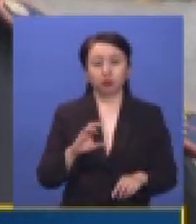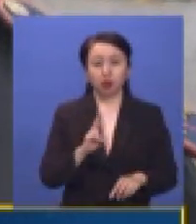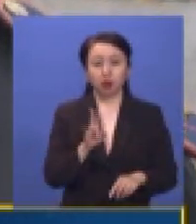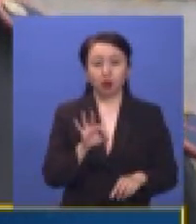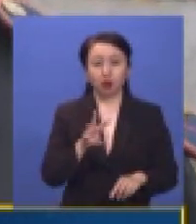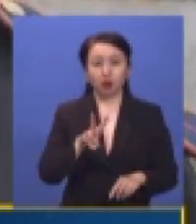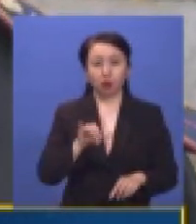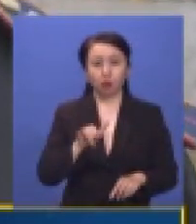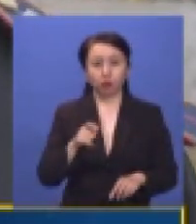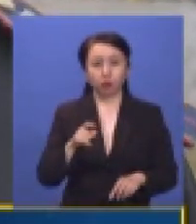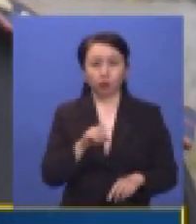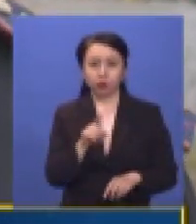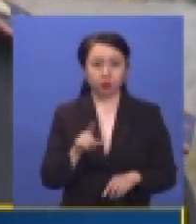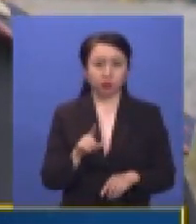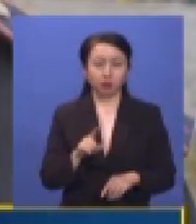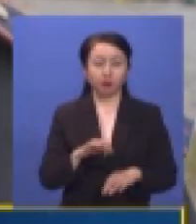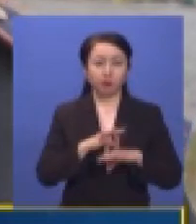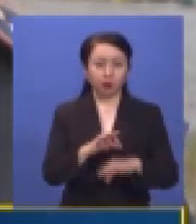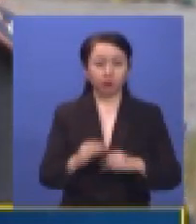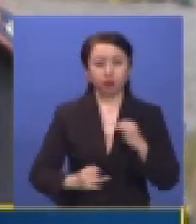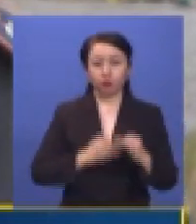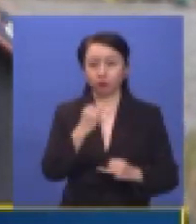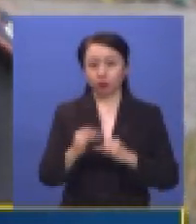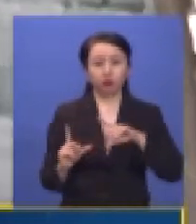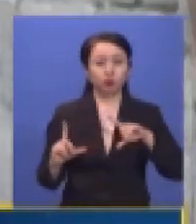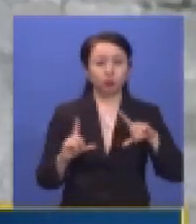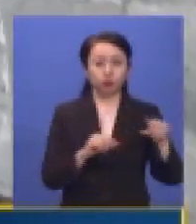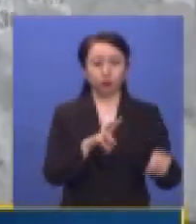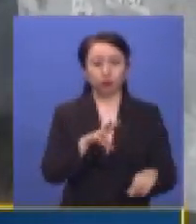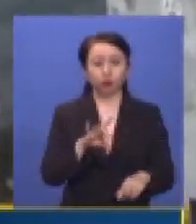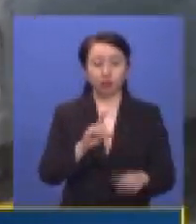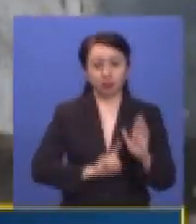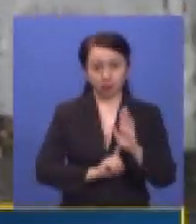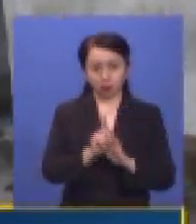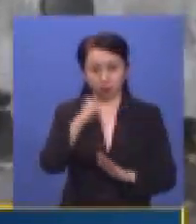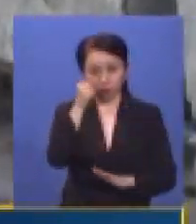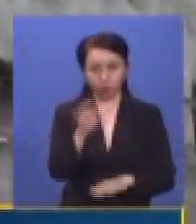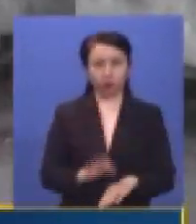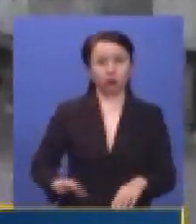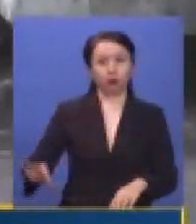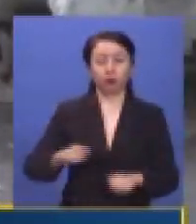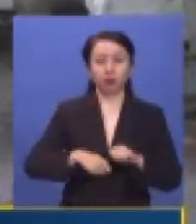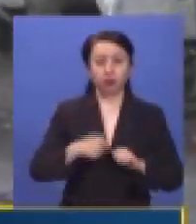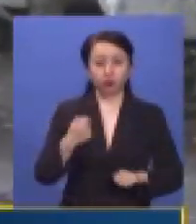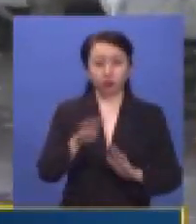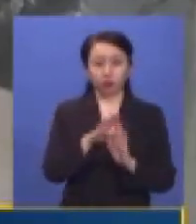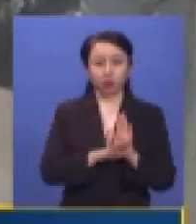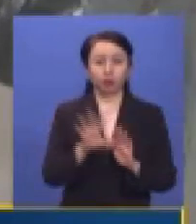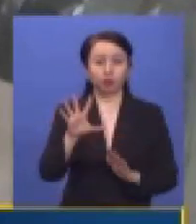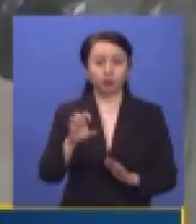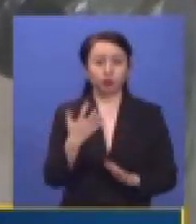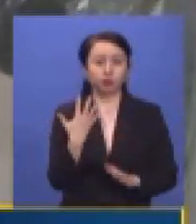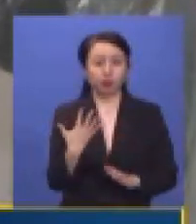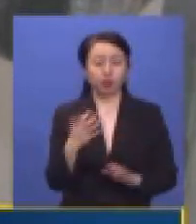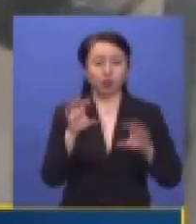«Коммунхоз». Проведены беседы по вывозу мусора. С начала года по области за нарушение статьи 505